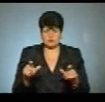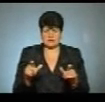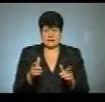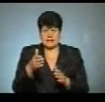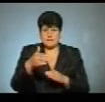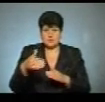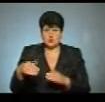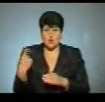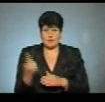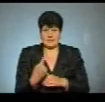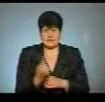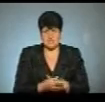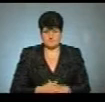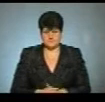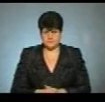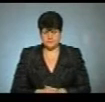межу областей.